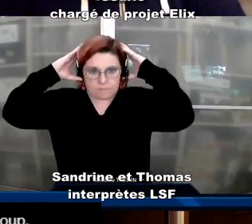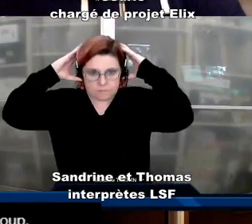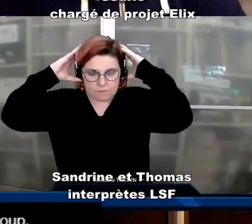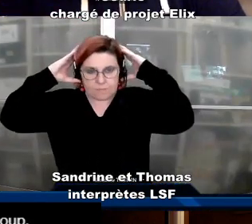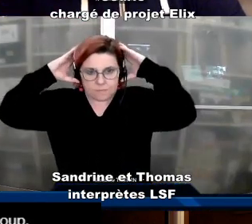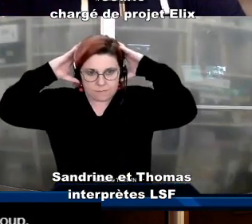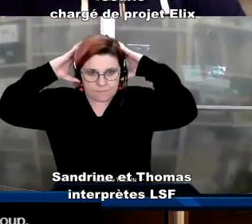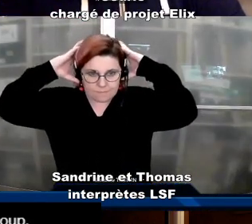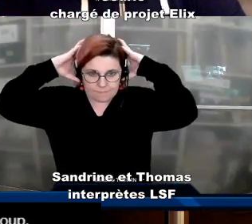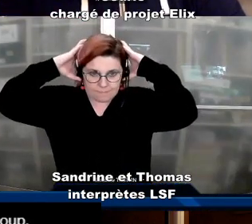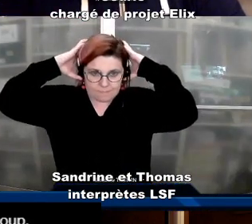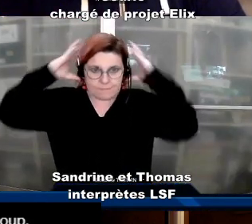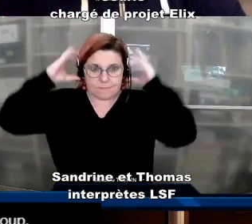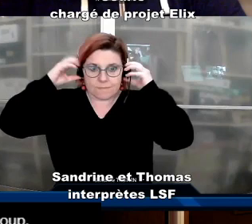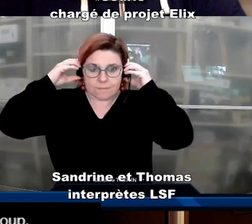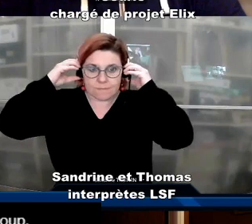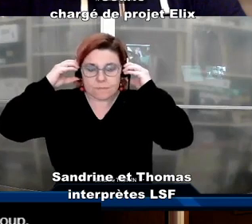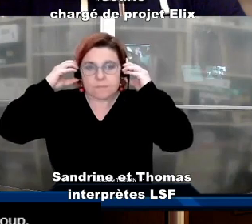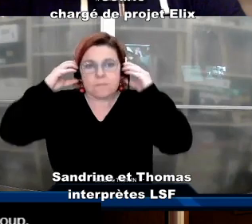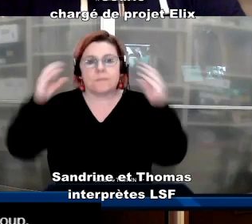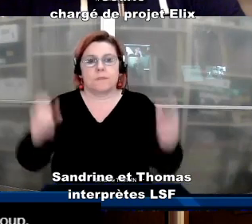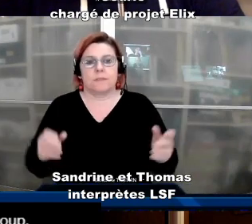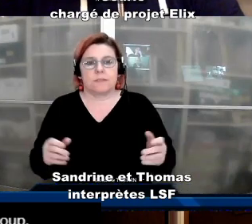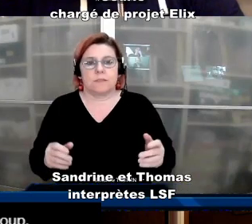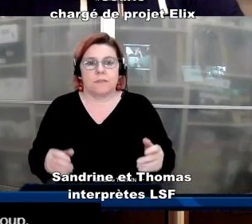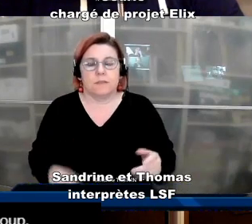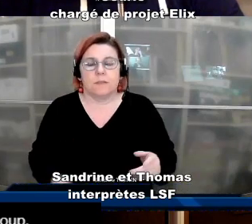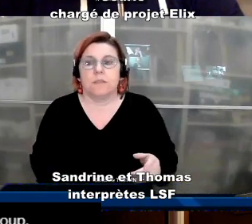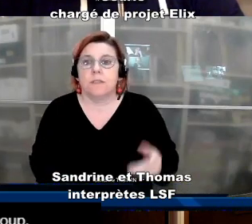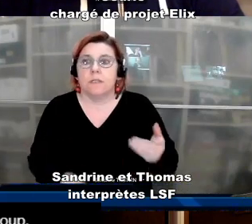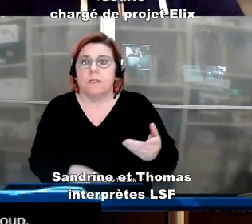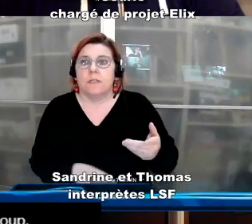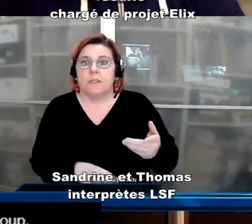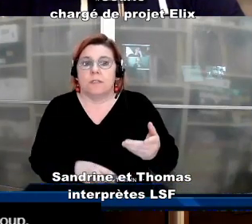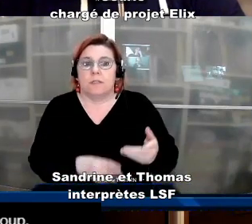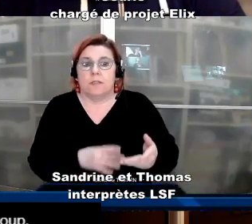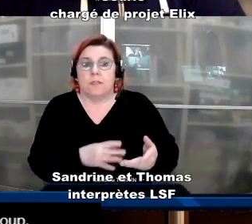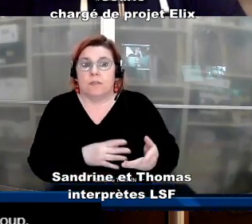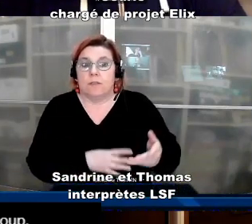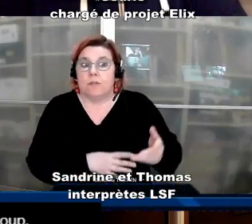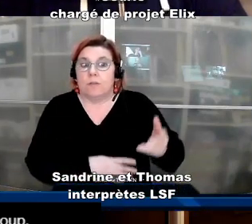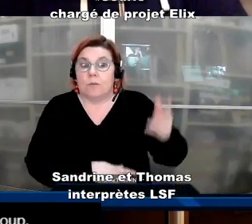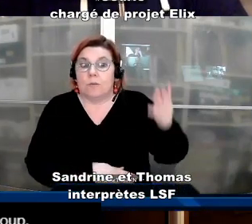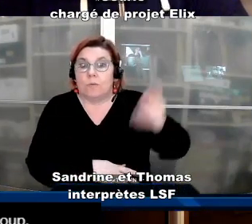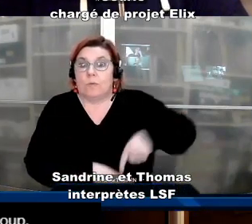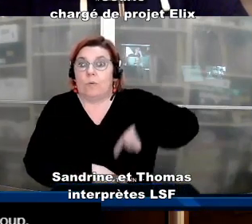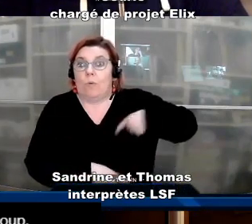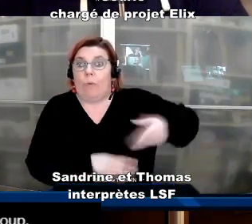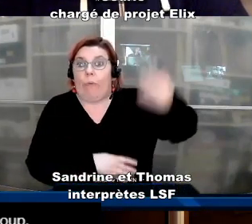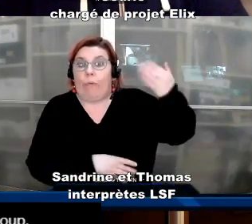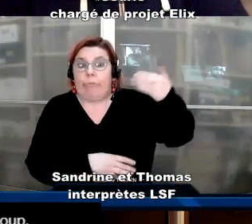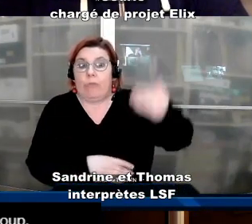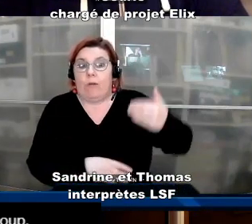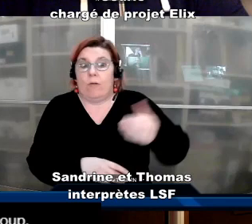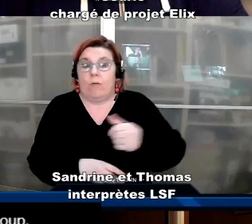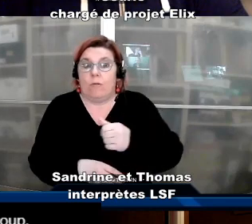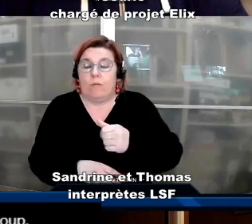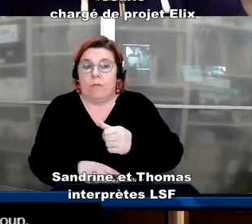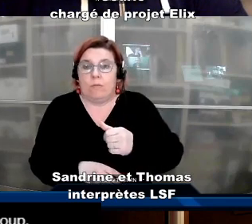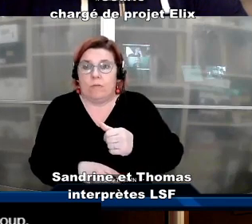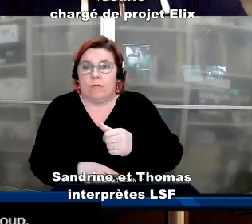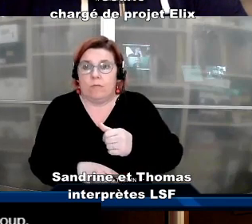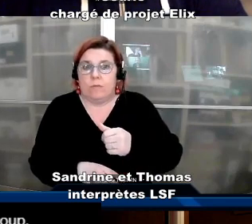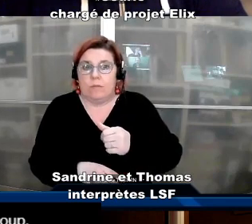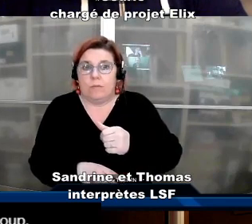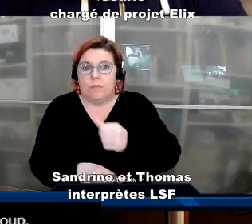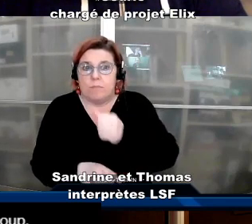longtemps. J'avais pas encore commencé à apprendre la LSF, donc j'avais vraiment fait du miroir avec elle pour